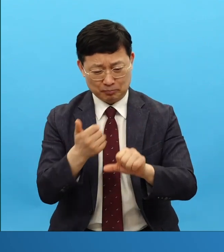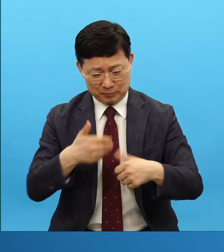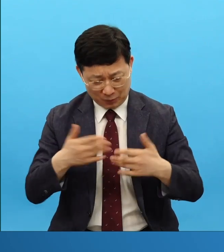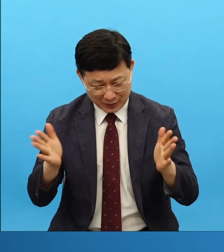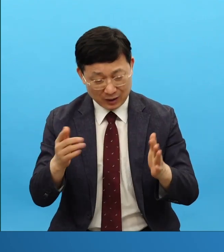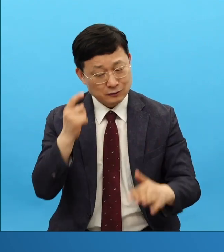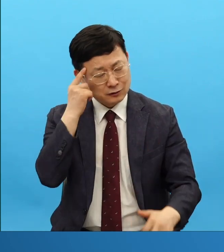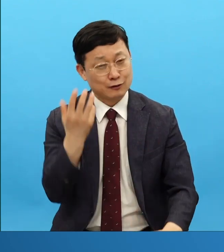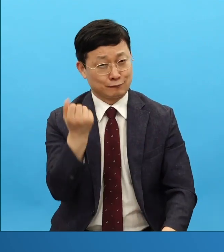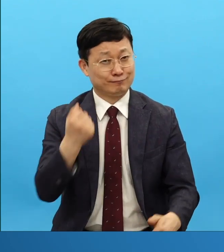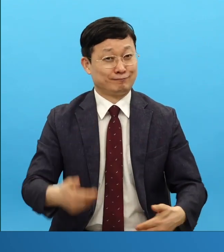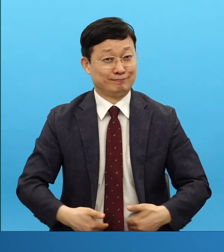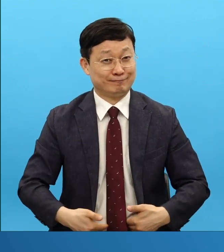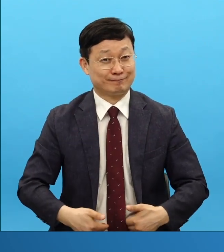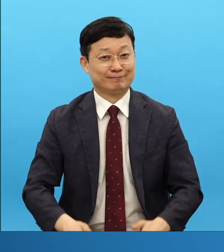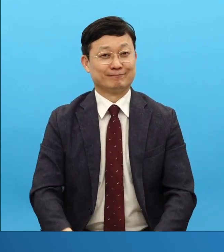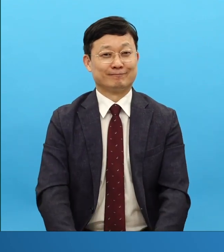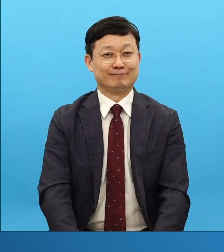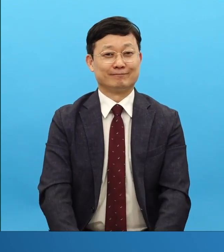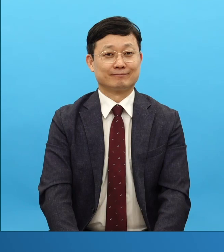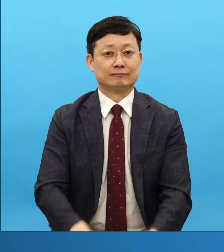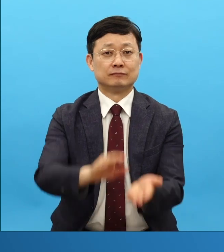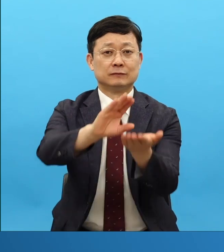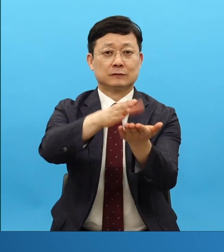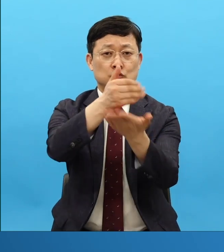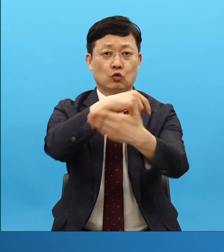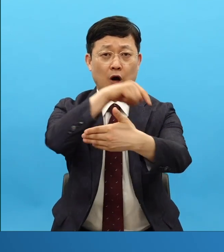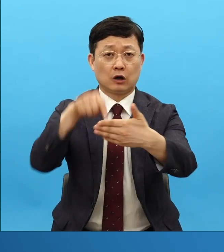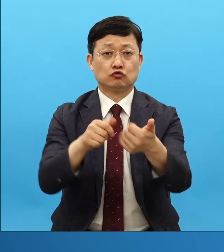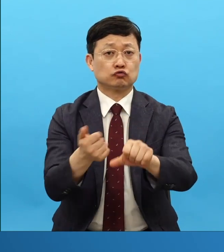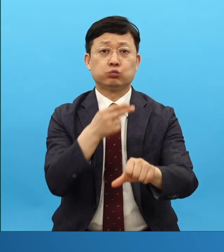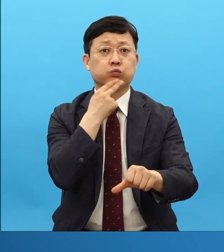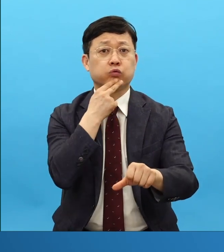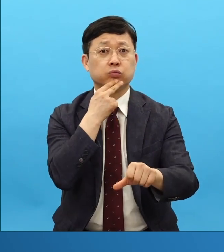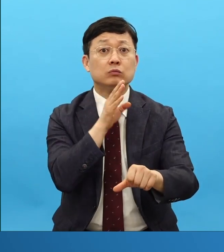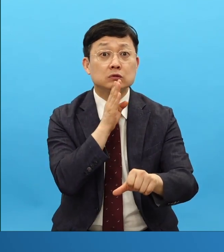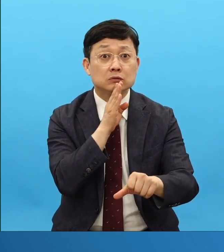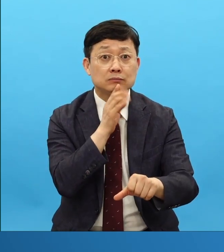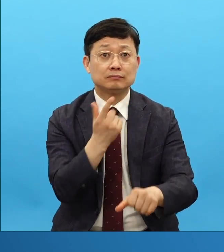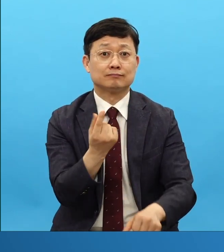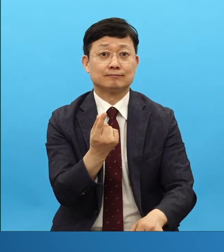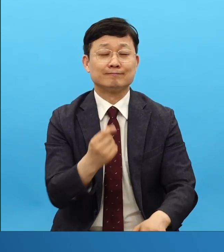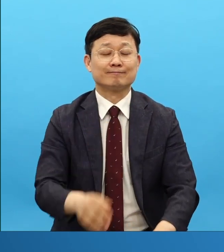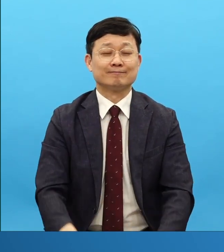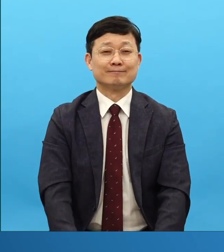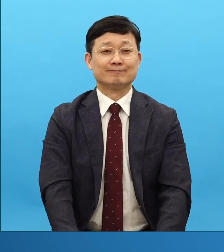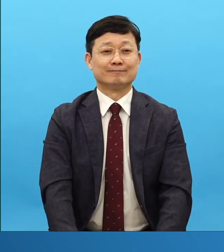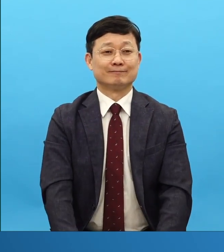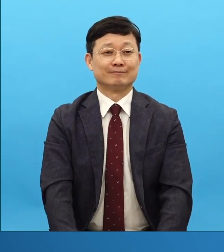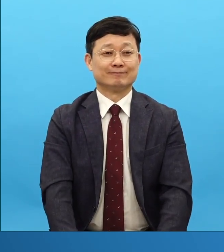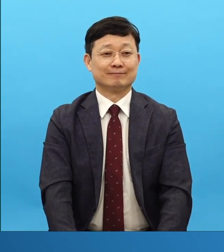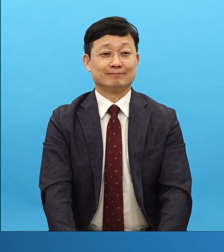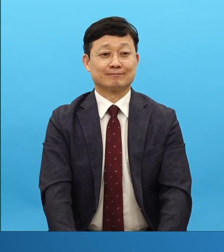die. 예, 그리스도 안에서요. In Christ. 왜 그러냐? 그래서